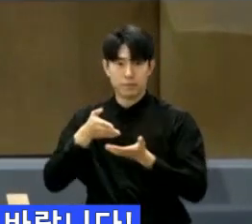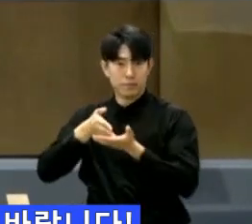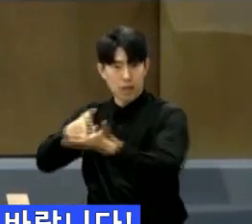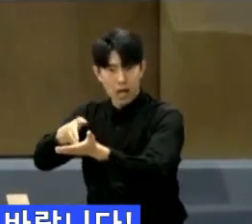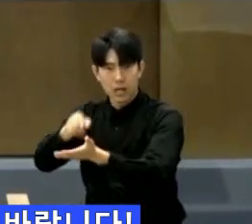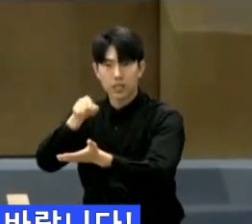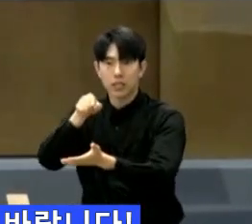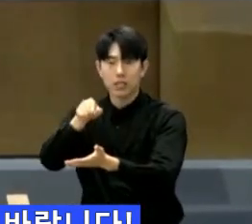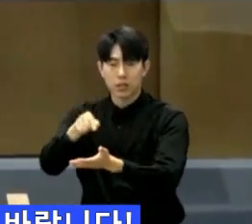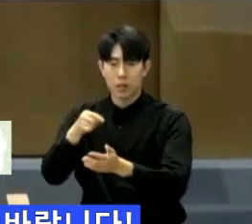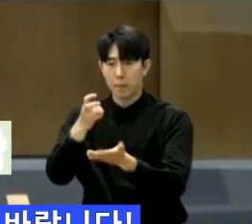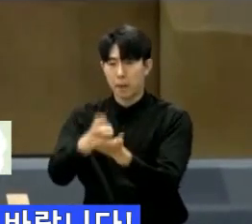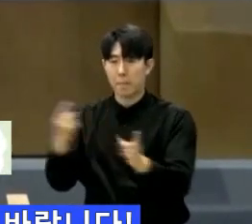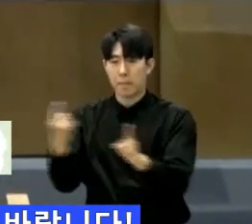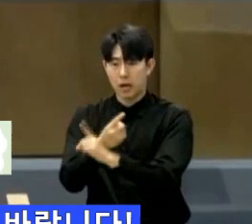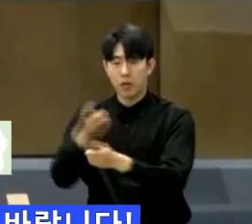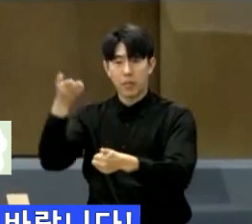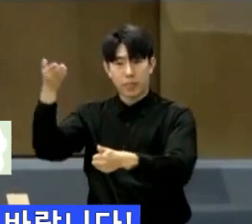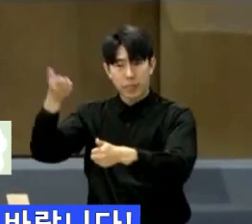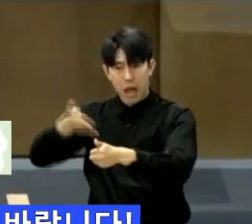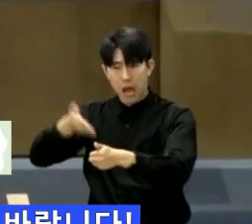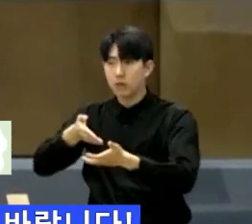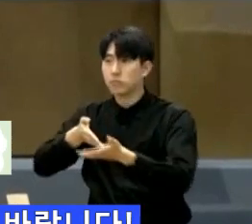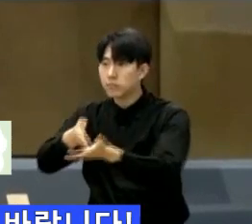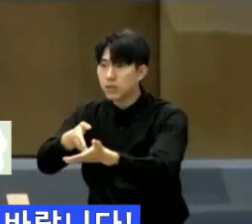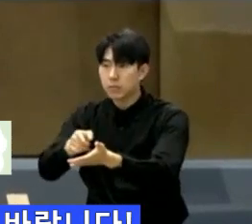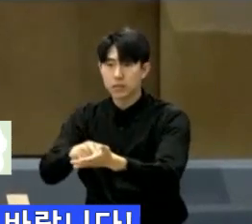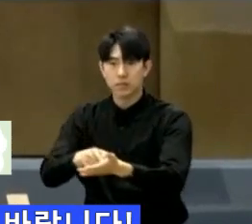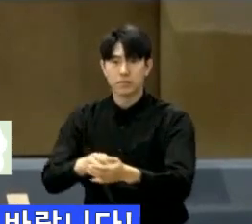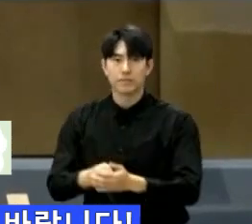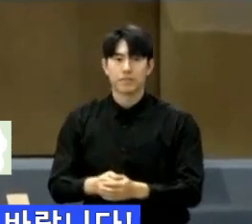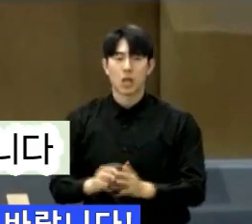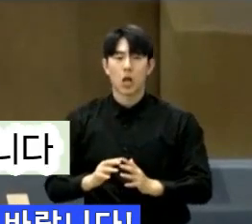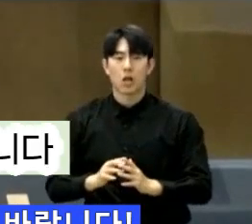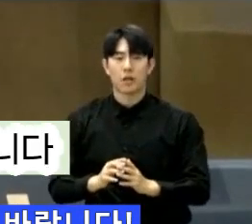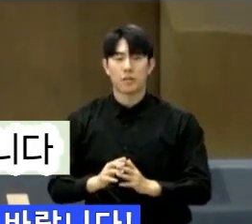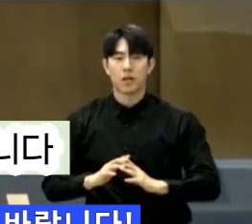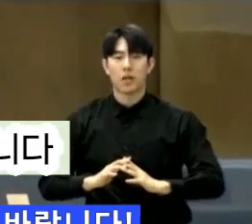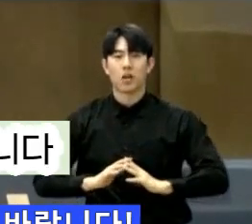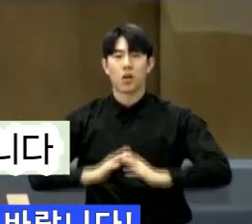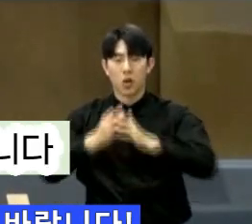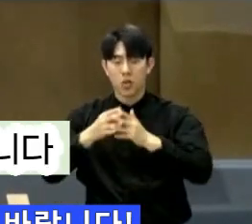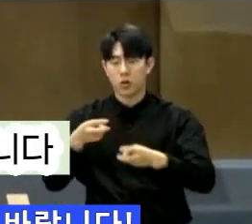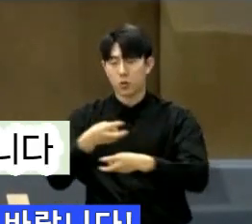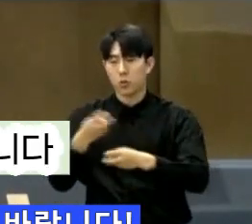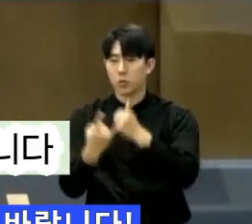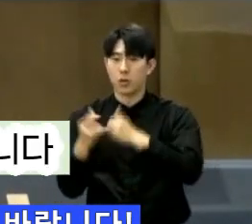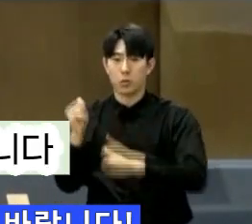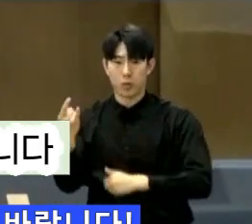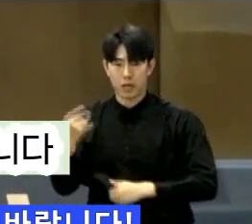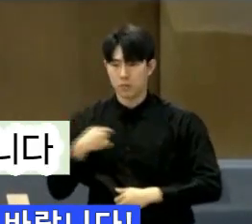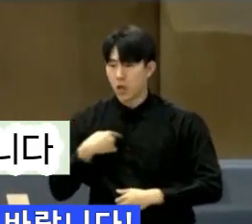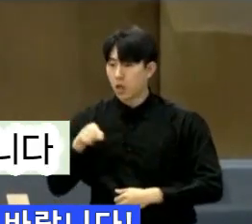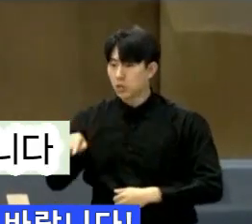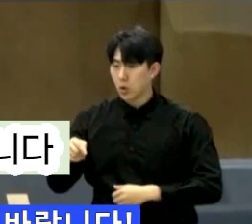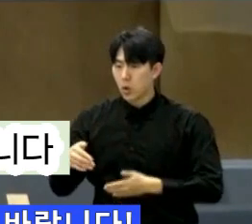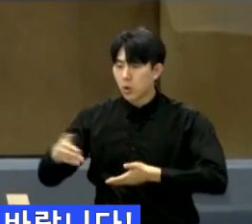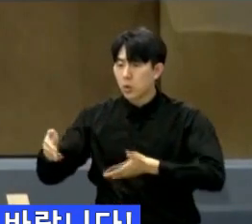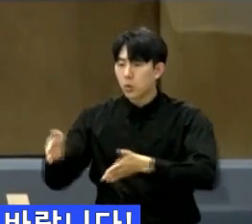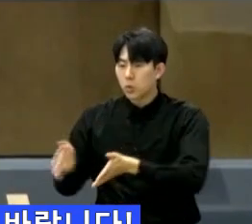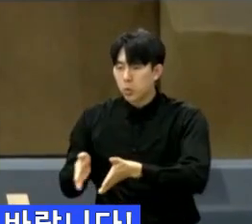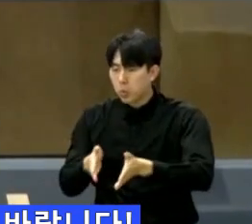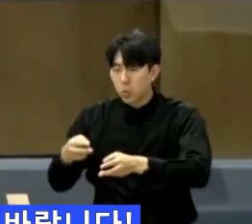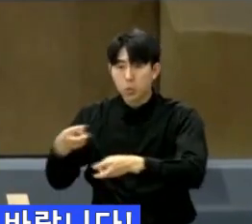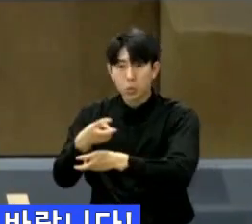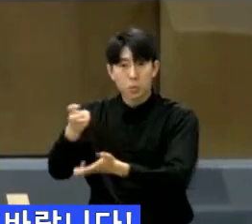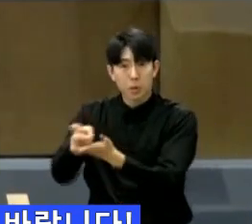관련 건의문을 발의 통과시킨 전례가 있는 건설교통위원회 또한 도로교통법은 자신의 소관이 아니라고 주장했습니다.